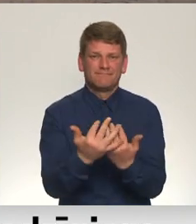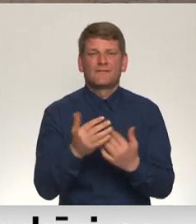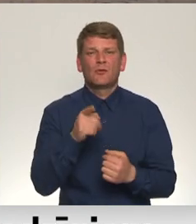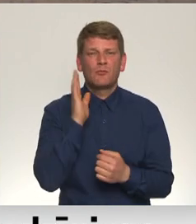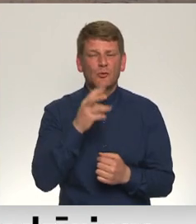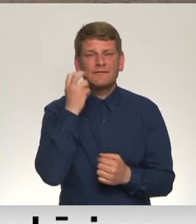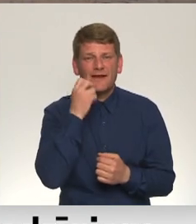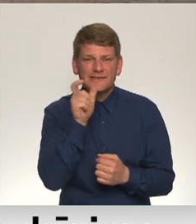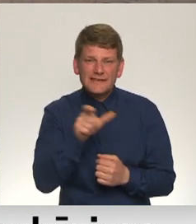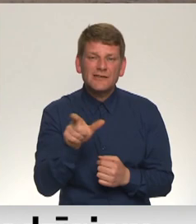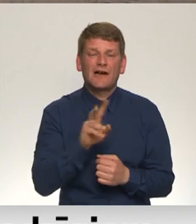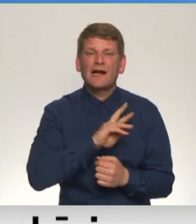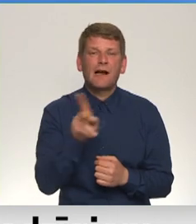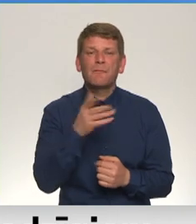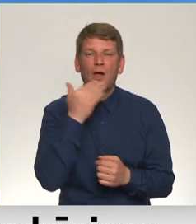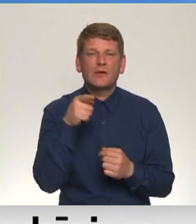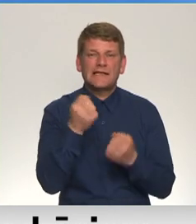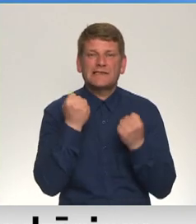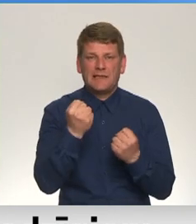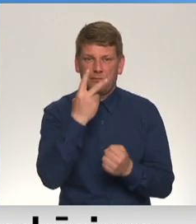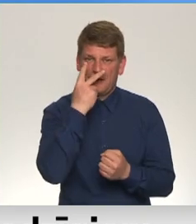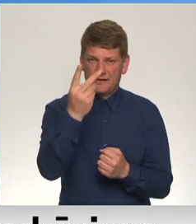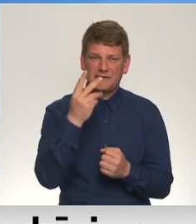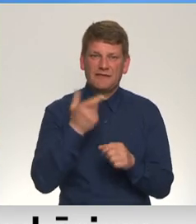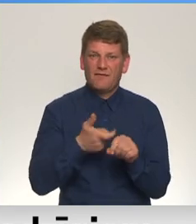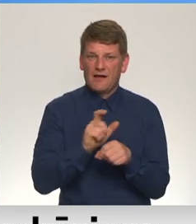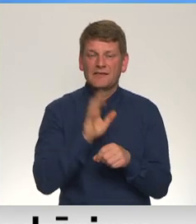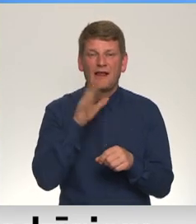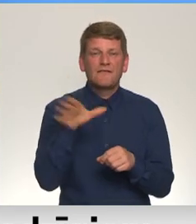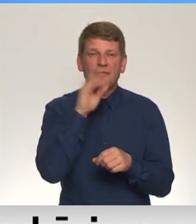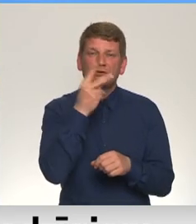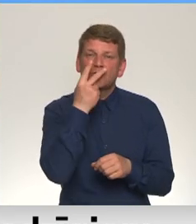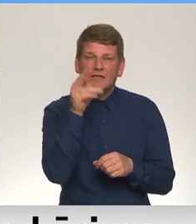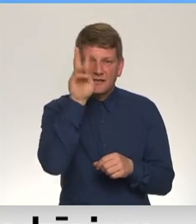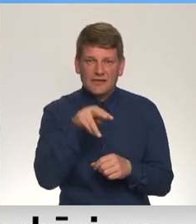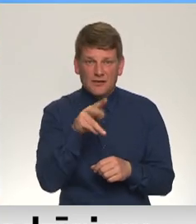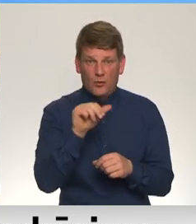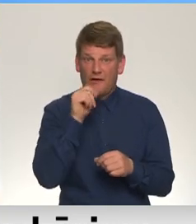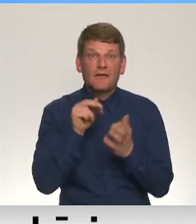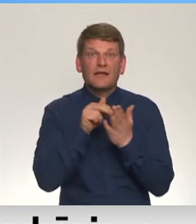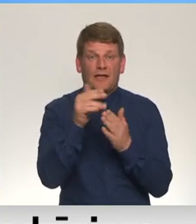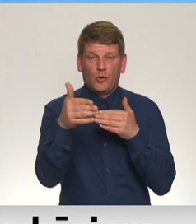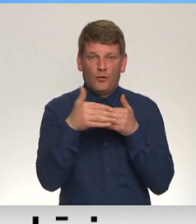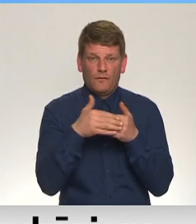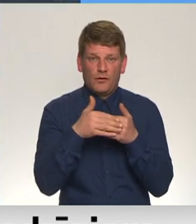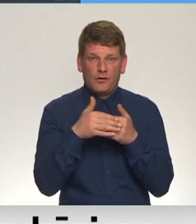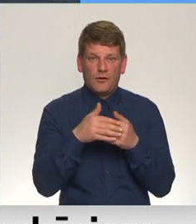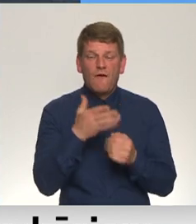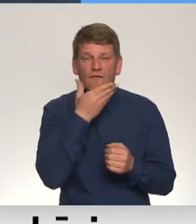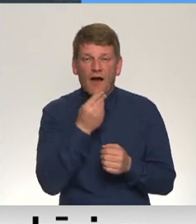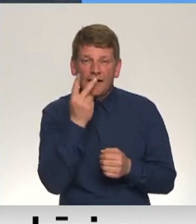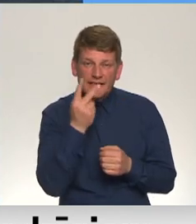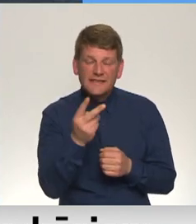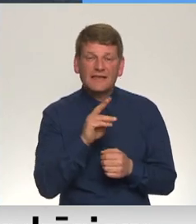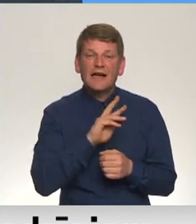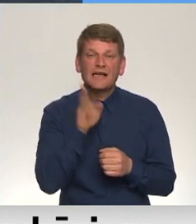noteikti seniori, kas arī var, kam nav tik stipri redzevērs, lai visu saskatītu, un, jo nevar jau piekļūt tik tuvu. Un vairedzīgie visi,